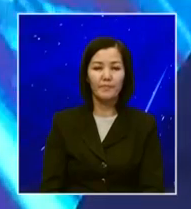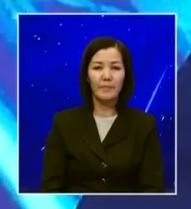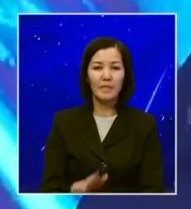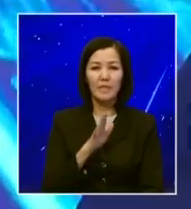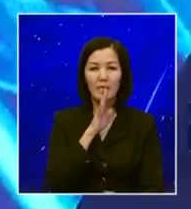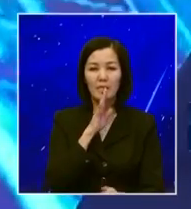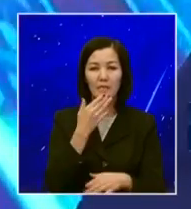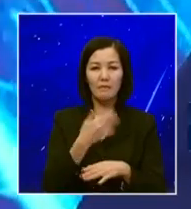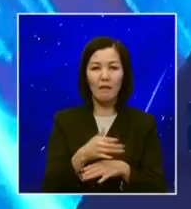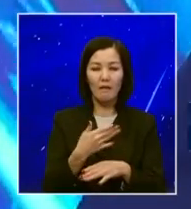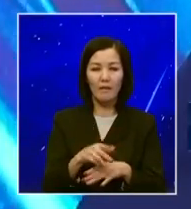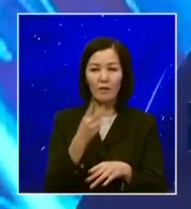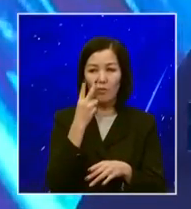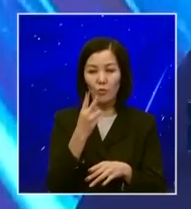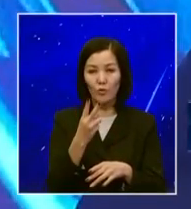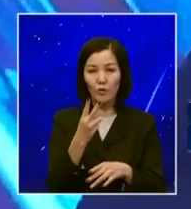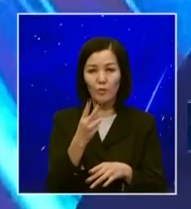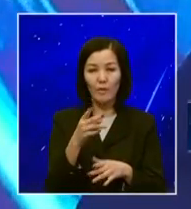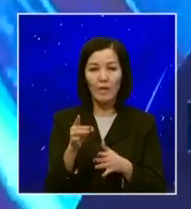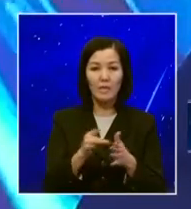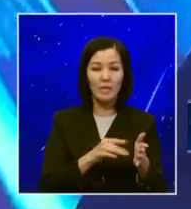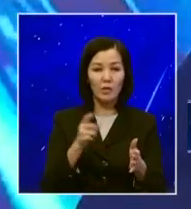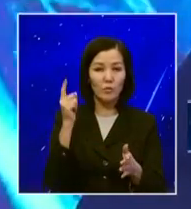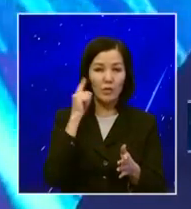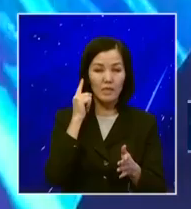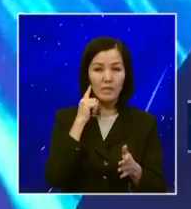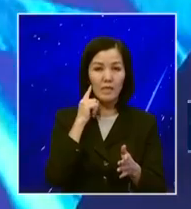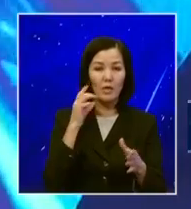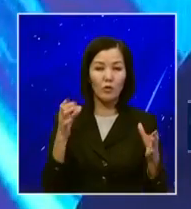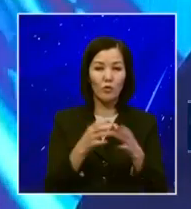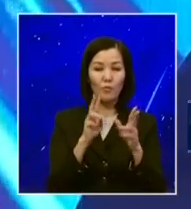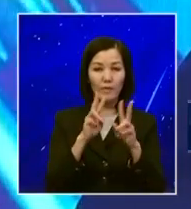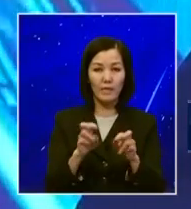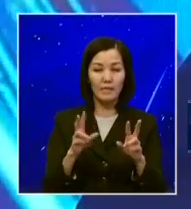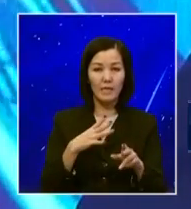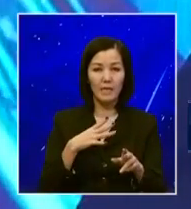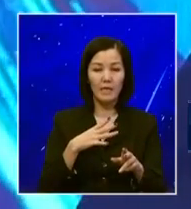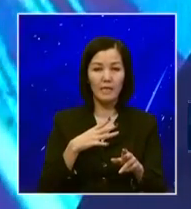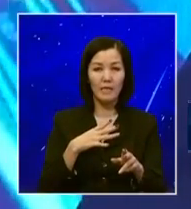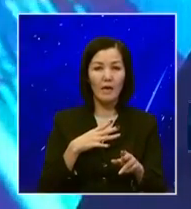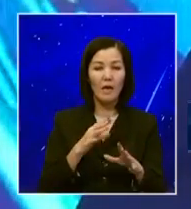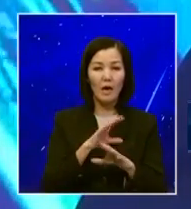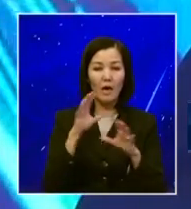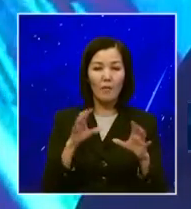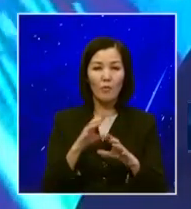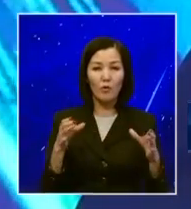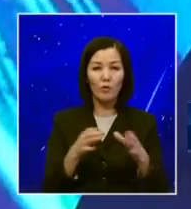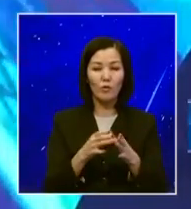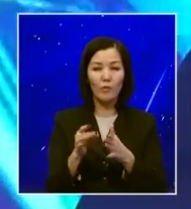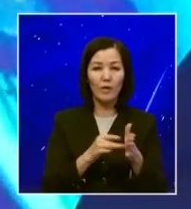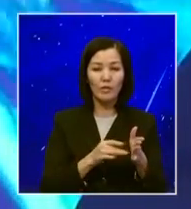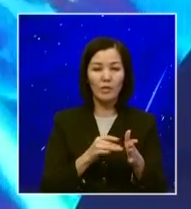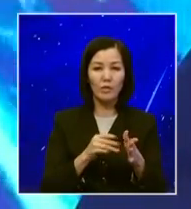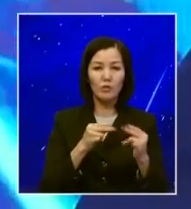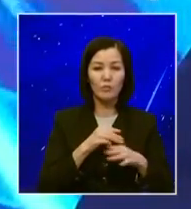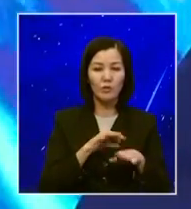улице. Біз бұл оқиғаны естідік, бірден арнайы топ жіберілді. Қамқорлық органдары мен ювеналды полиция барып, тиісті жұмыстарды жүргізіп